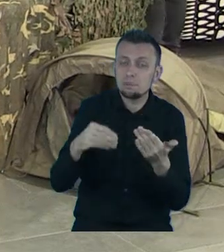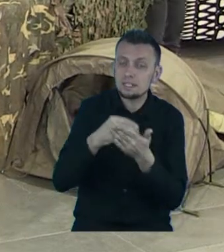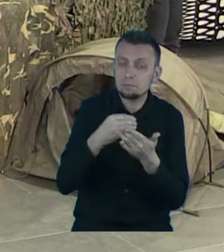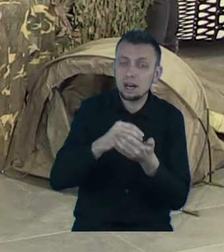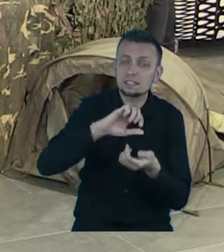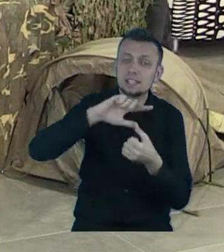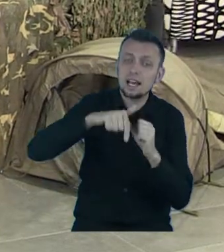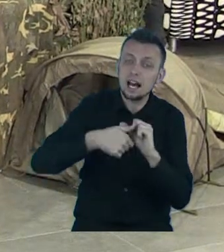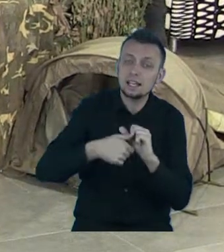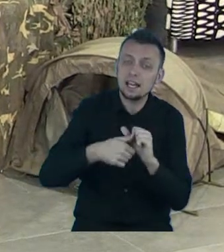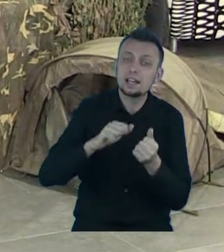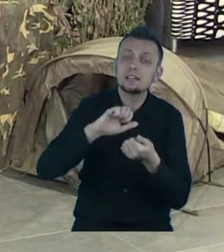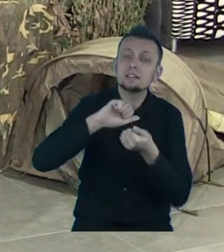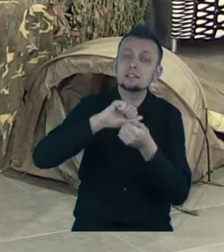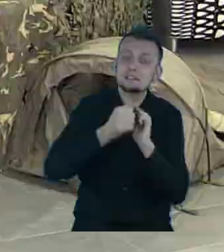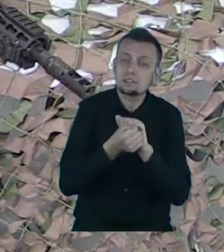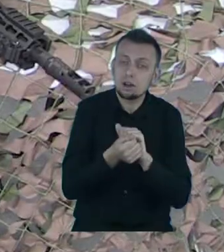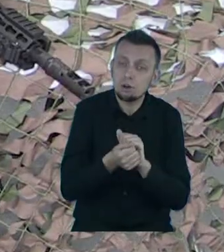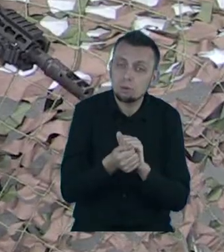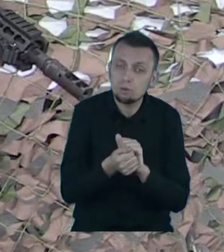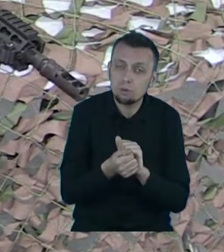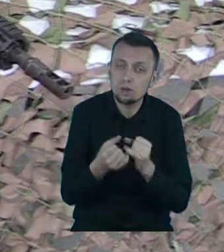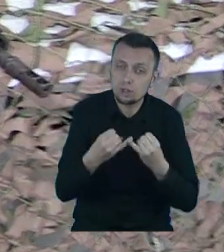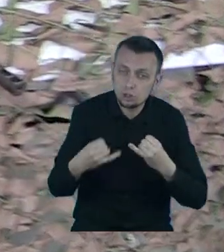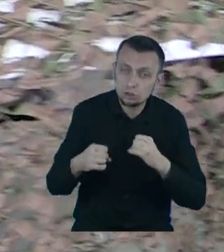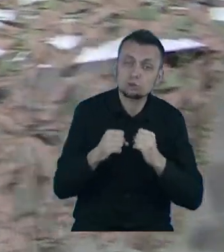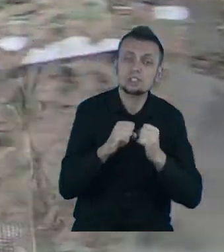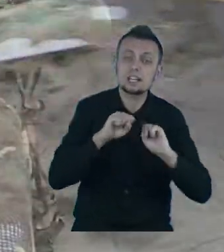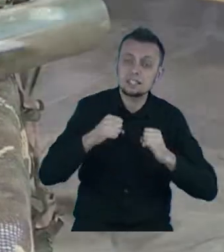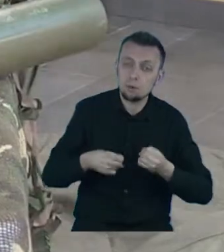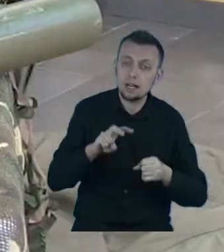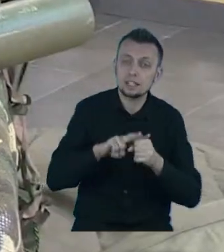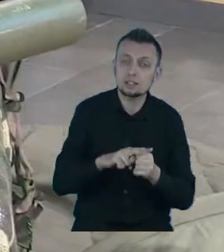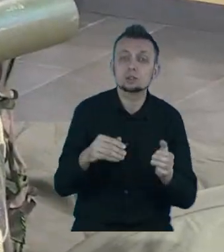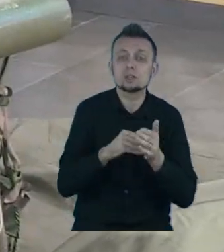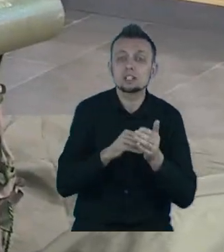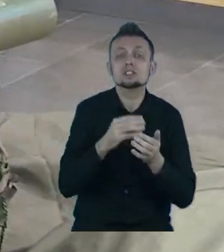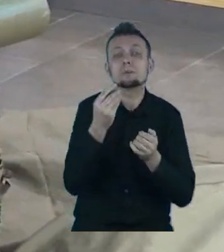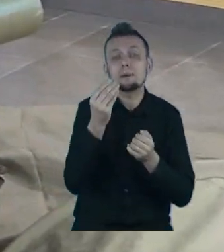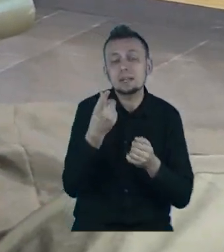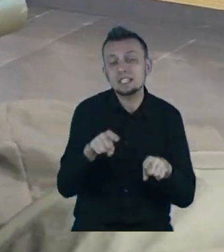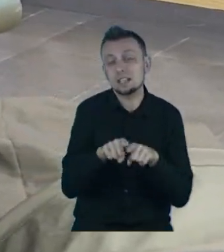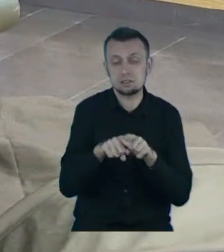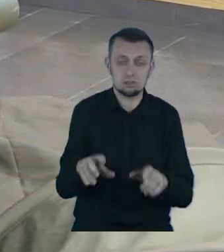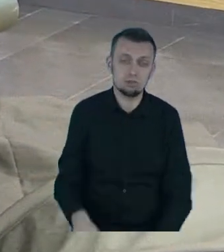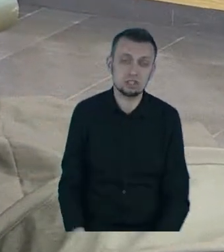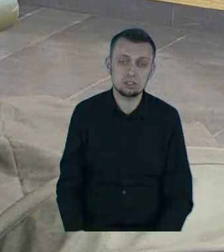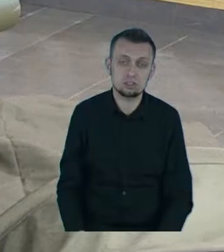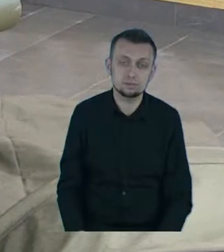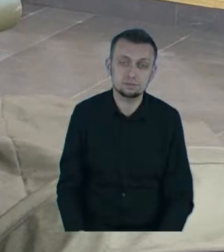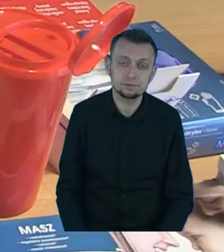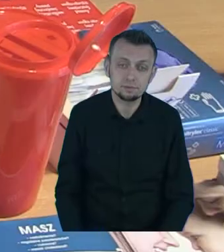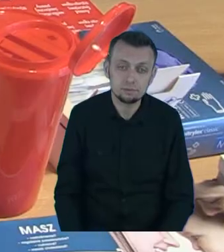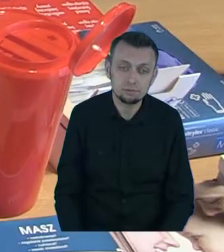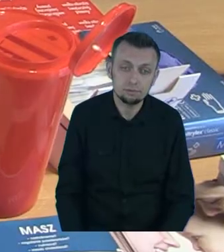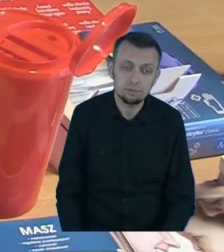natomiast są takie przedsięwzięcia i takie działania, na które potrzeba jest nam pieniędzy. A właśnie na to i przede wszystkim na to